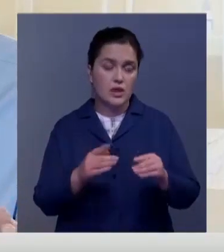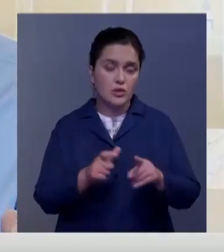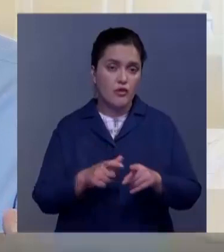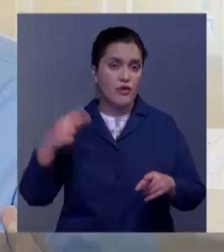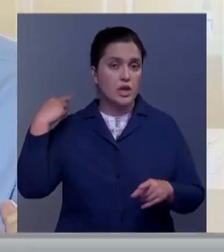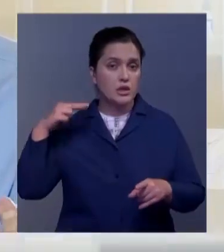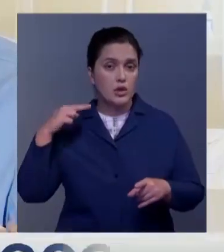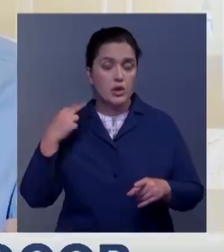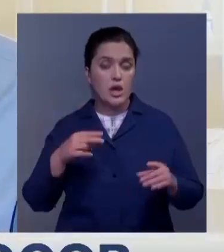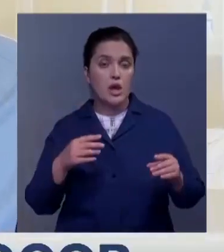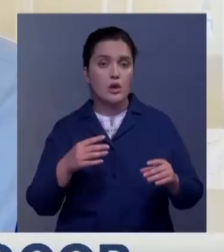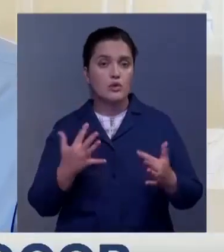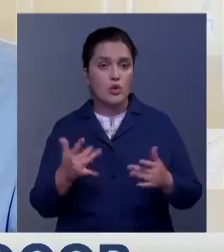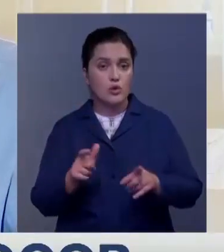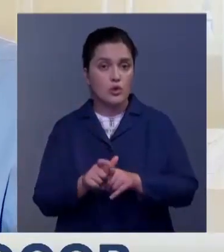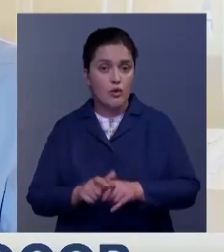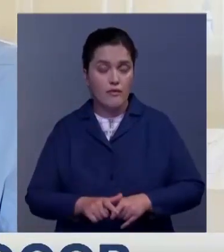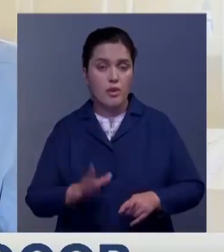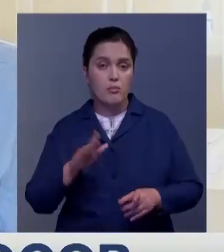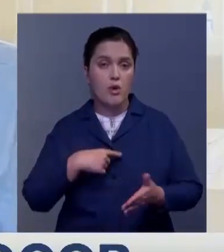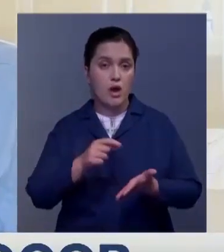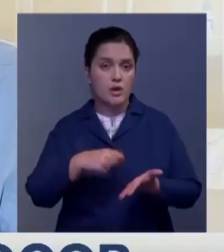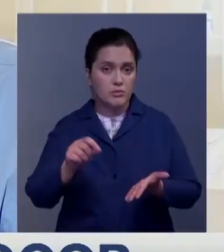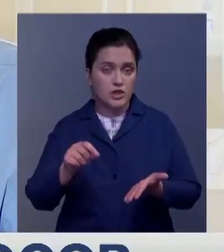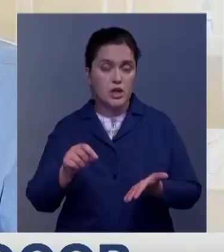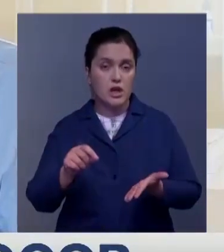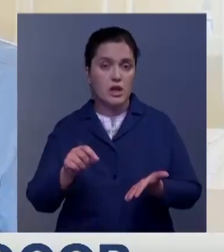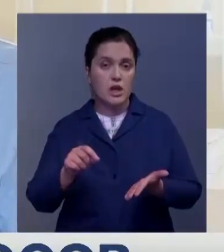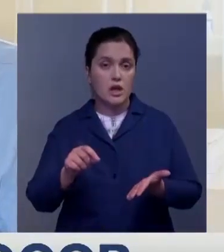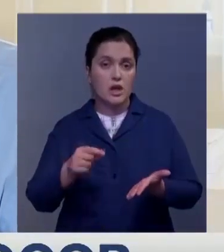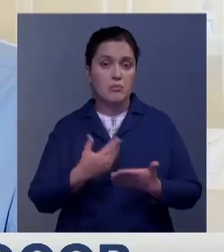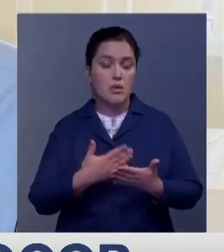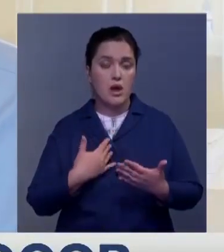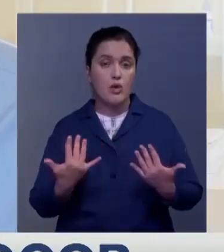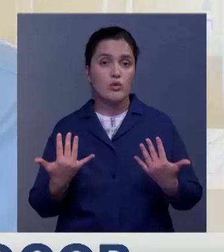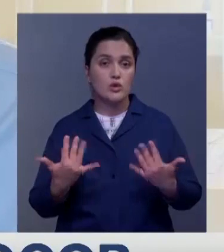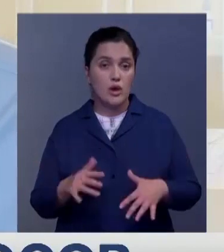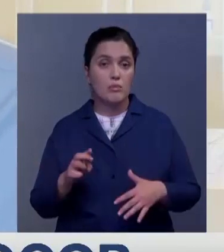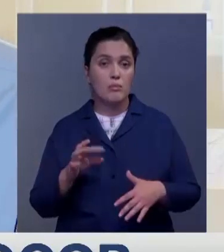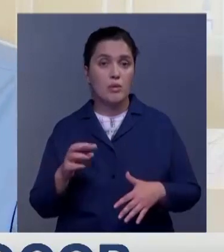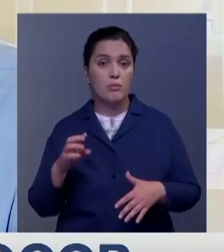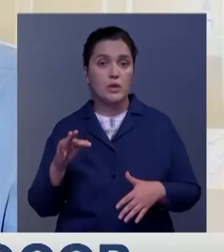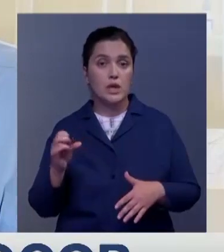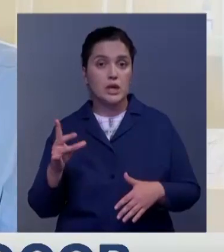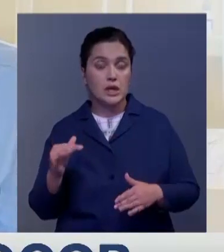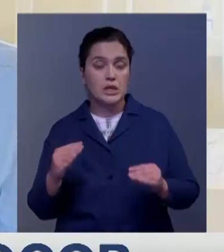литературе столько слов. Потом отмечал. Значит, я уже по ботанике 10